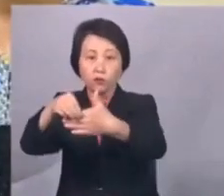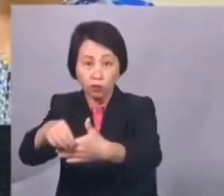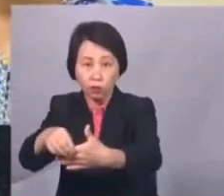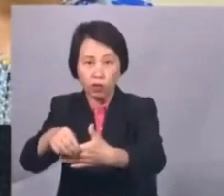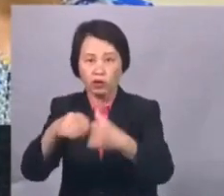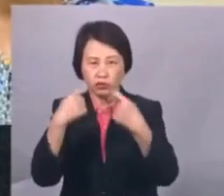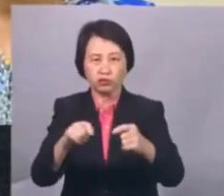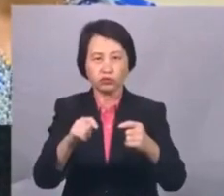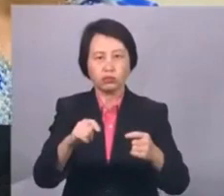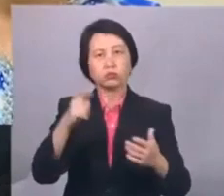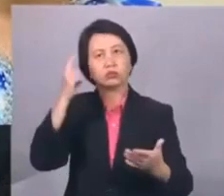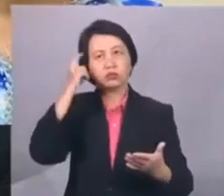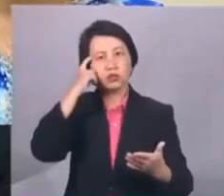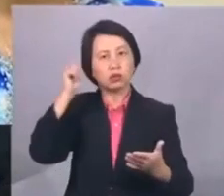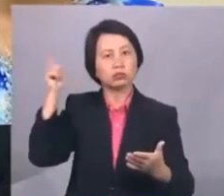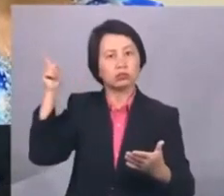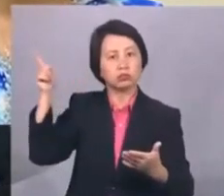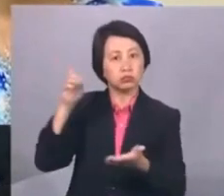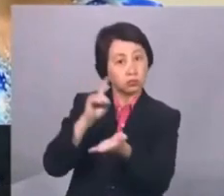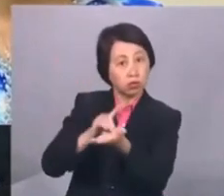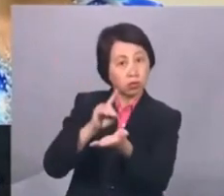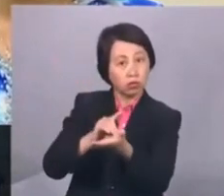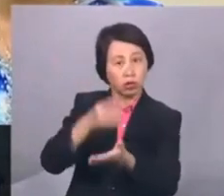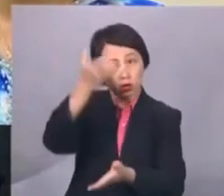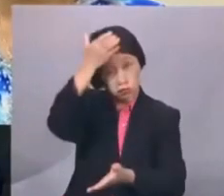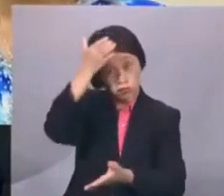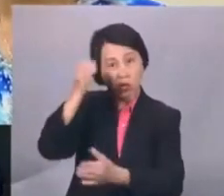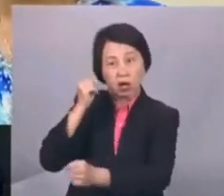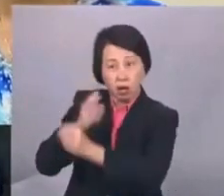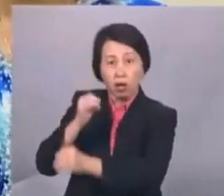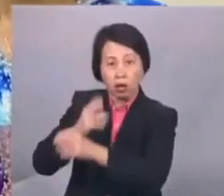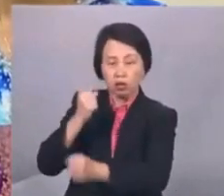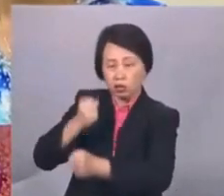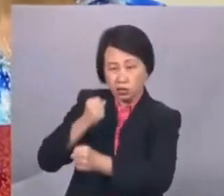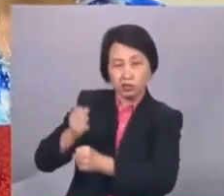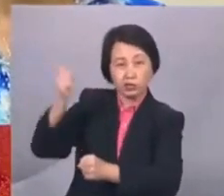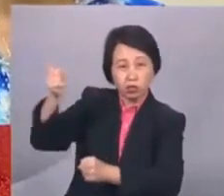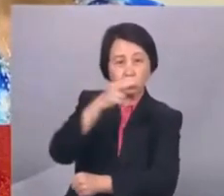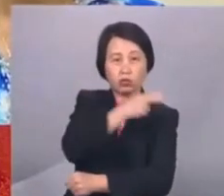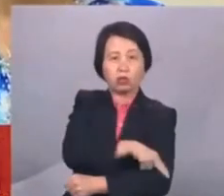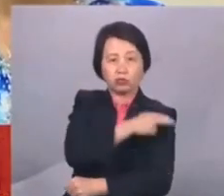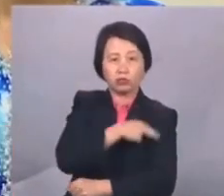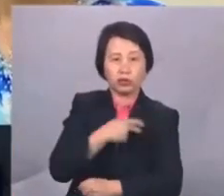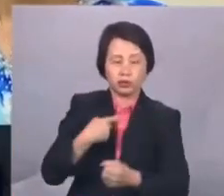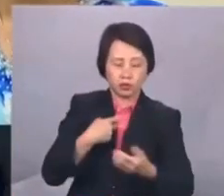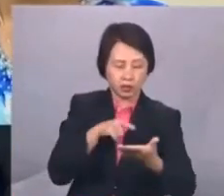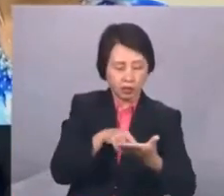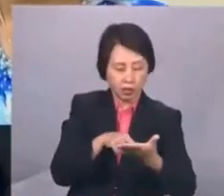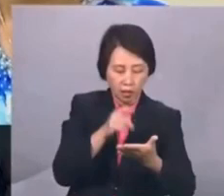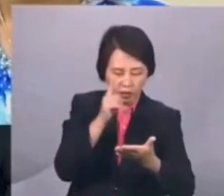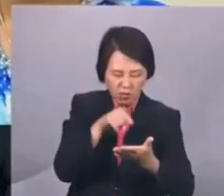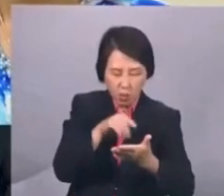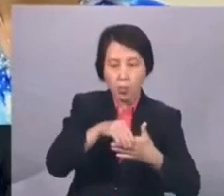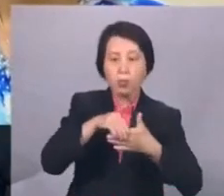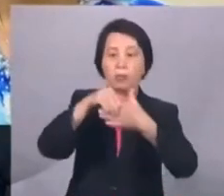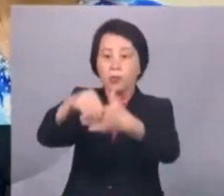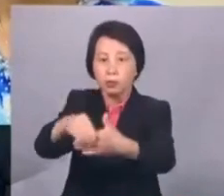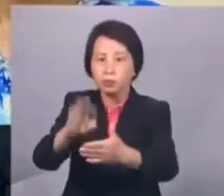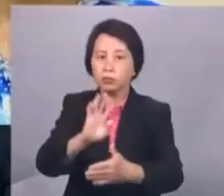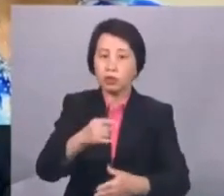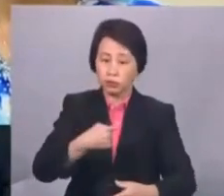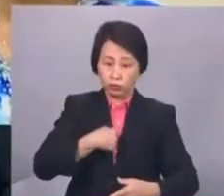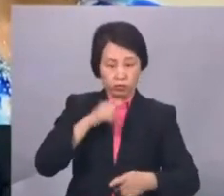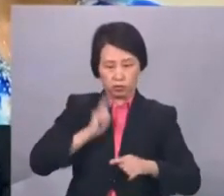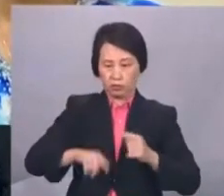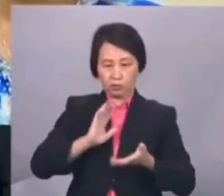cuma bayangkan dokter dengan jerawat yang sedang butuh kusumoastuti kita kalau kita tak boleh jadi